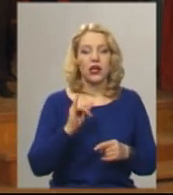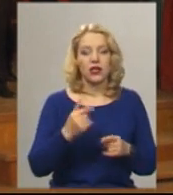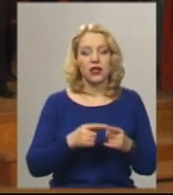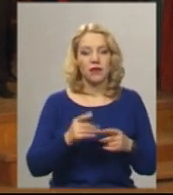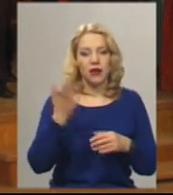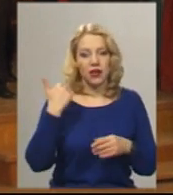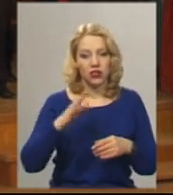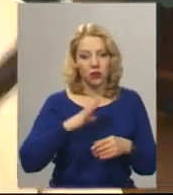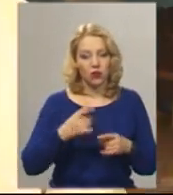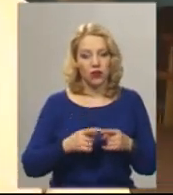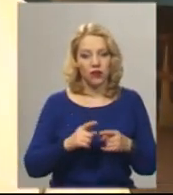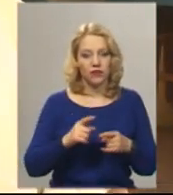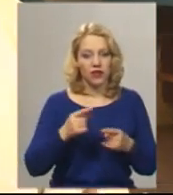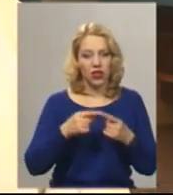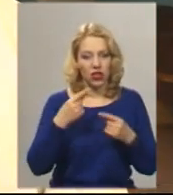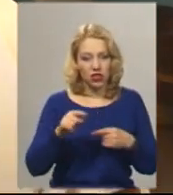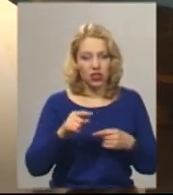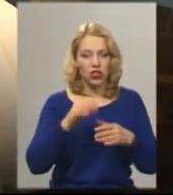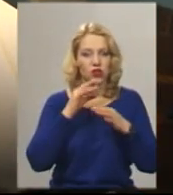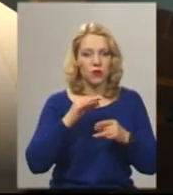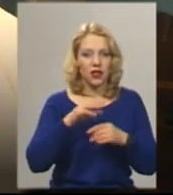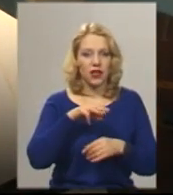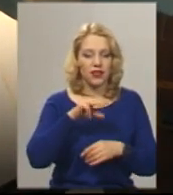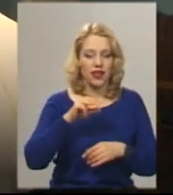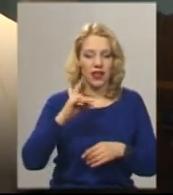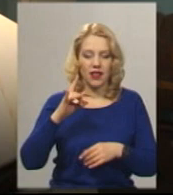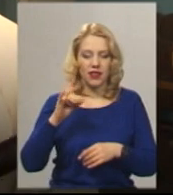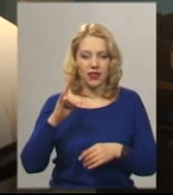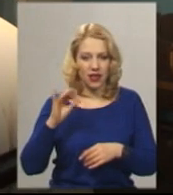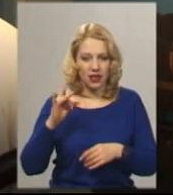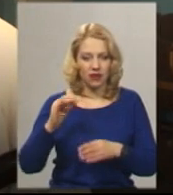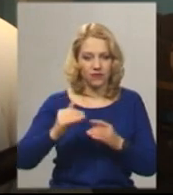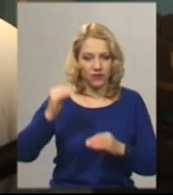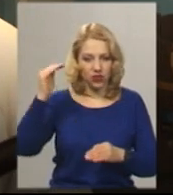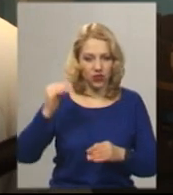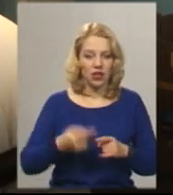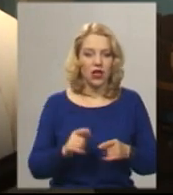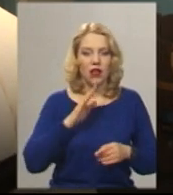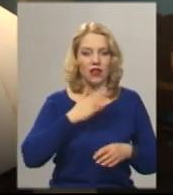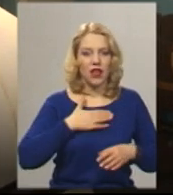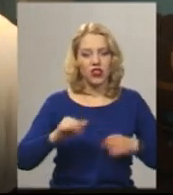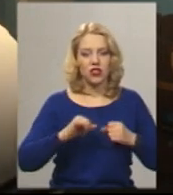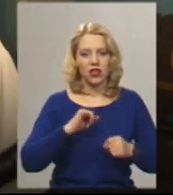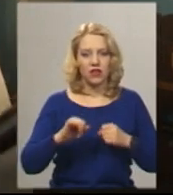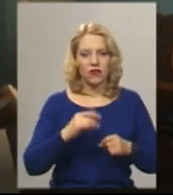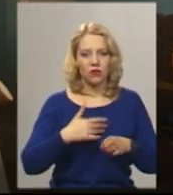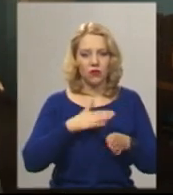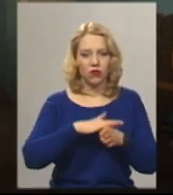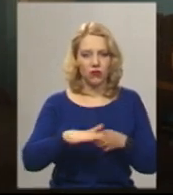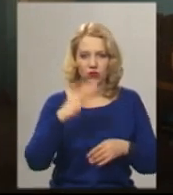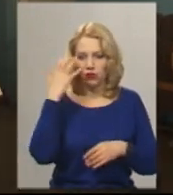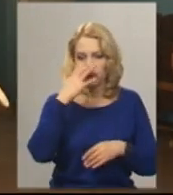виконувала сопілка тенор. Наш перший керівник Борис Миколаївич Волошевський все-таки він був тотально незрячий,